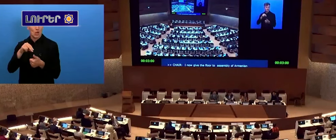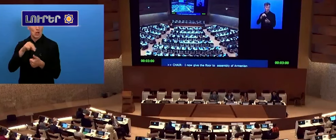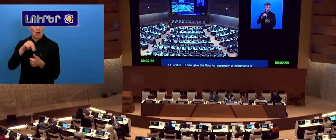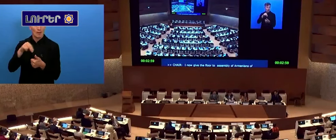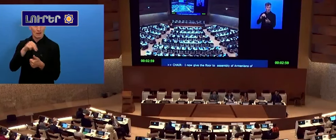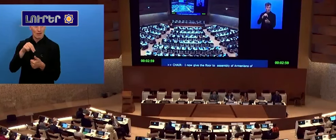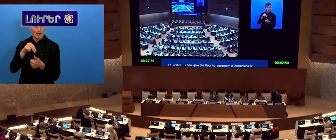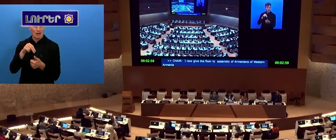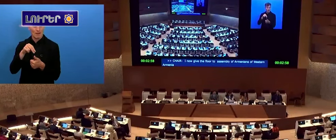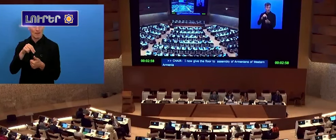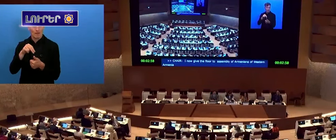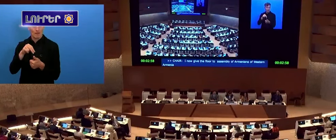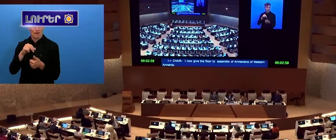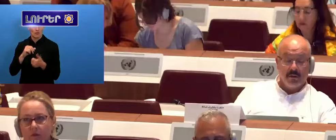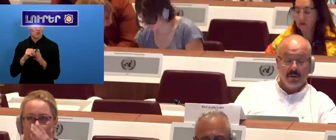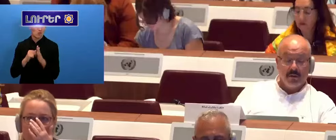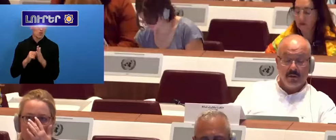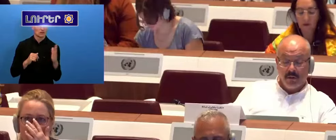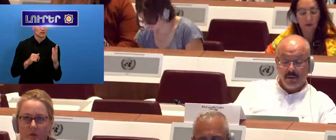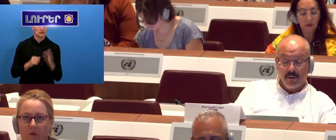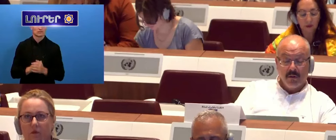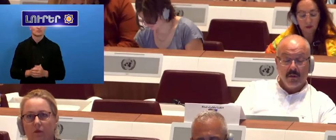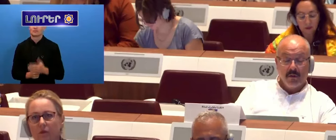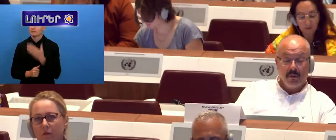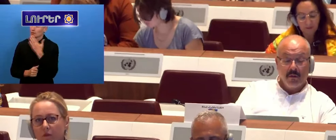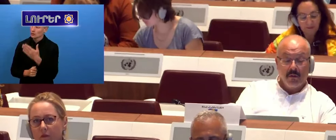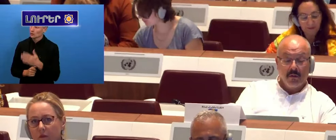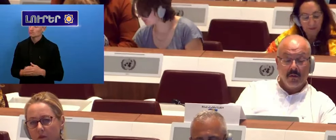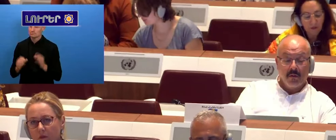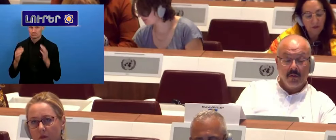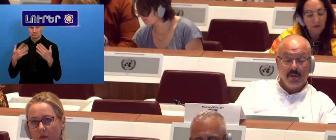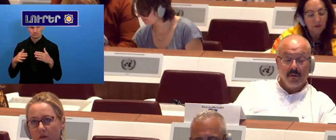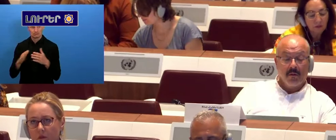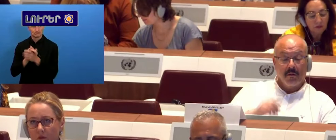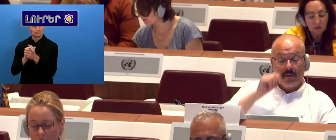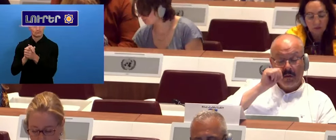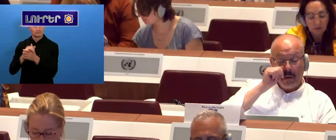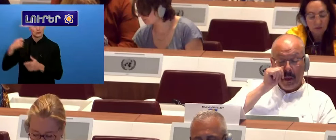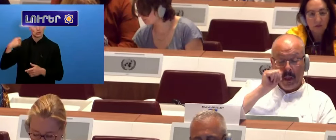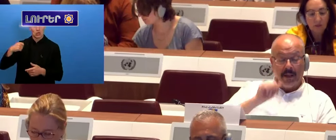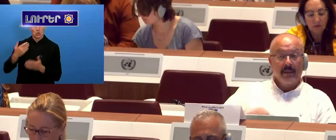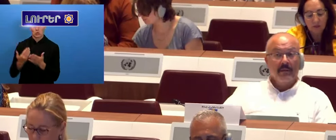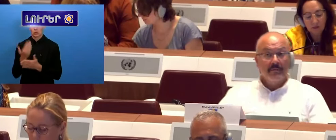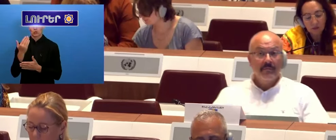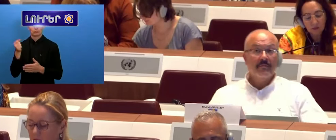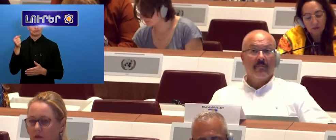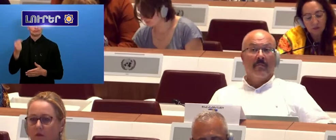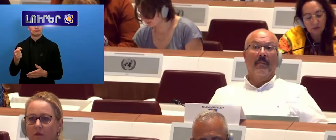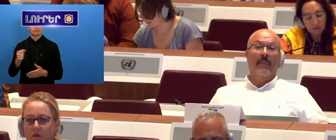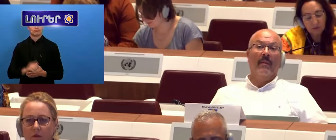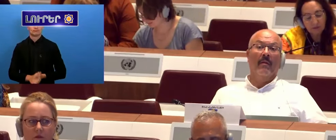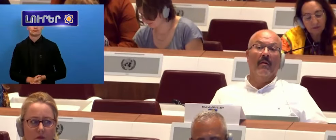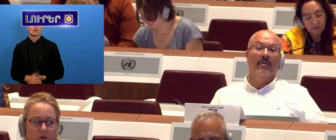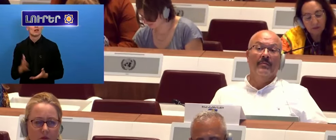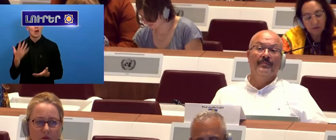այս հարչակագիրը պիտի հիմք դինի բնիկ ժողովրդների նկատմամբ ՄԱԿ-ի անդամ երկրների վերաբերմունքի փոփոխությանը։ Շեշտալավեր բնիկ ժողովրդներն ունին